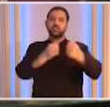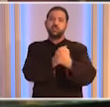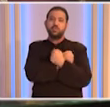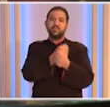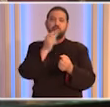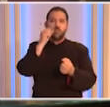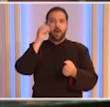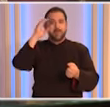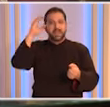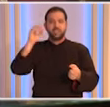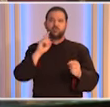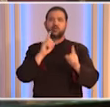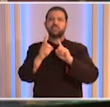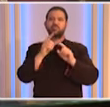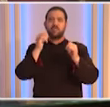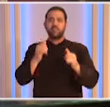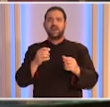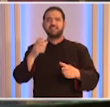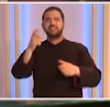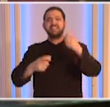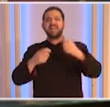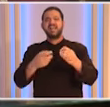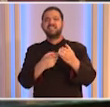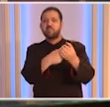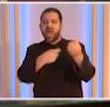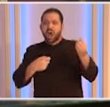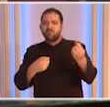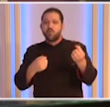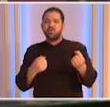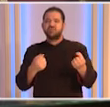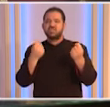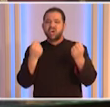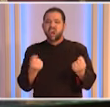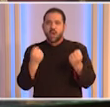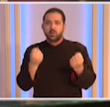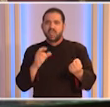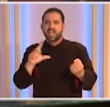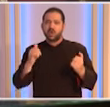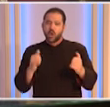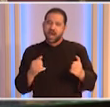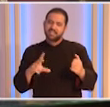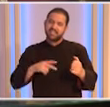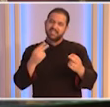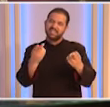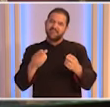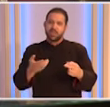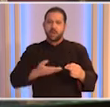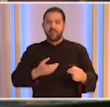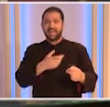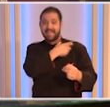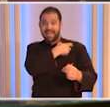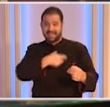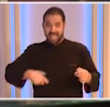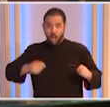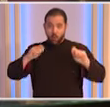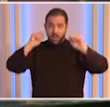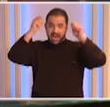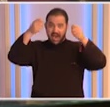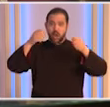Doamnelor, domnilor, bine v-am regăsit. Vorbim despre avort și despre gravitatea lui. Este alături de mine